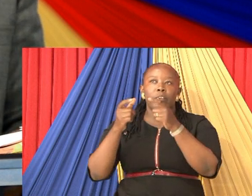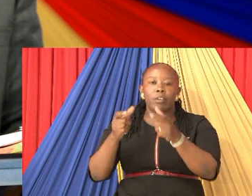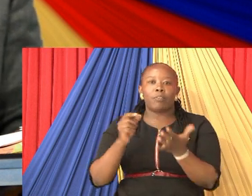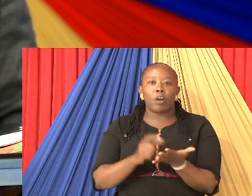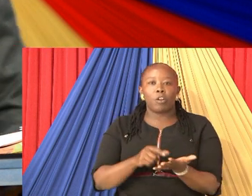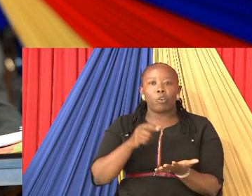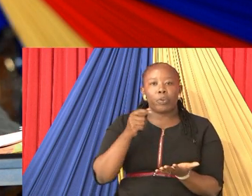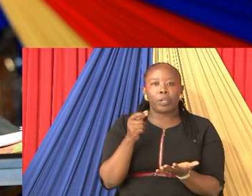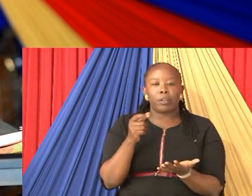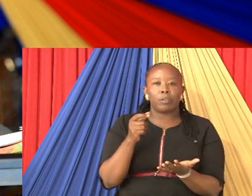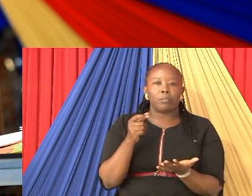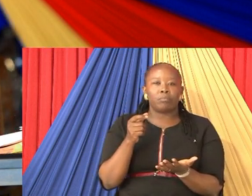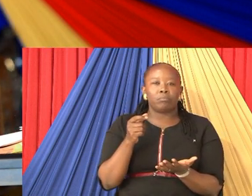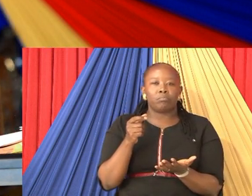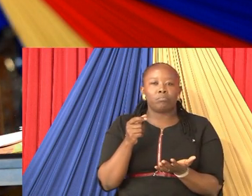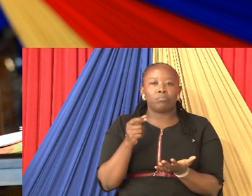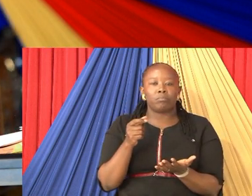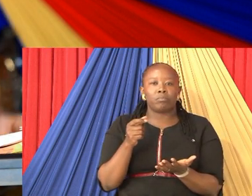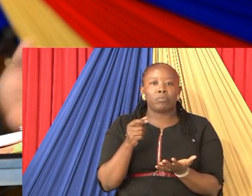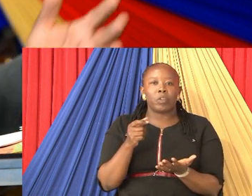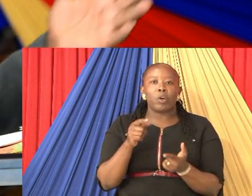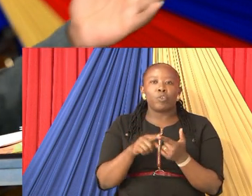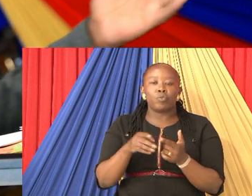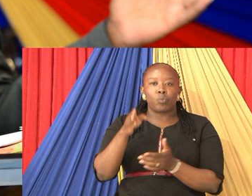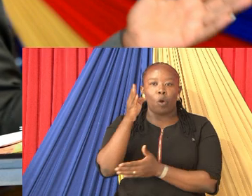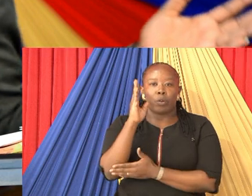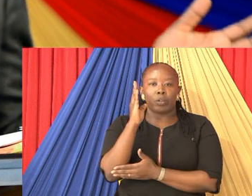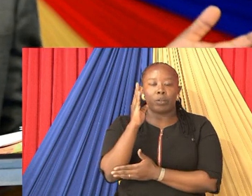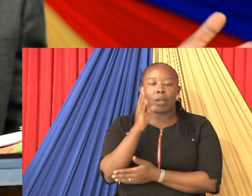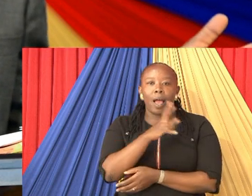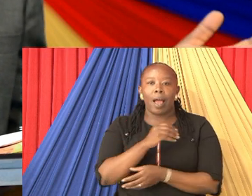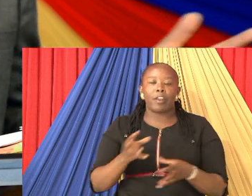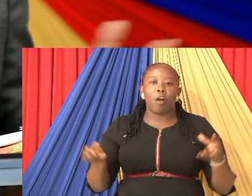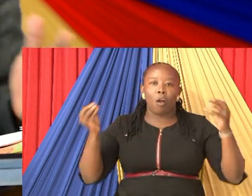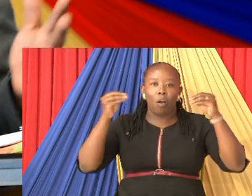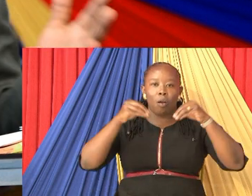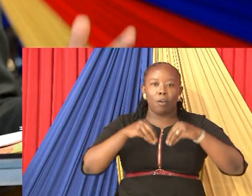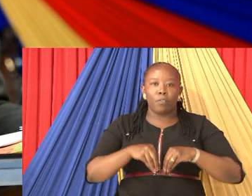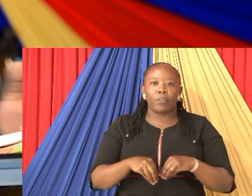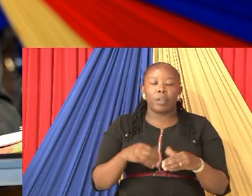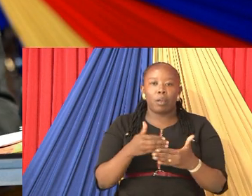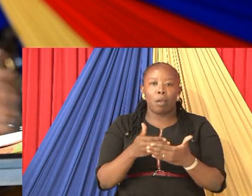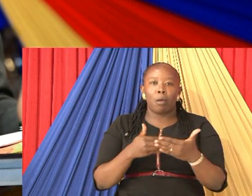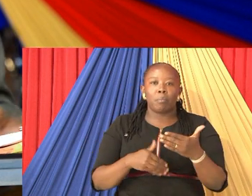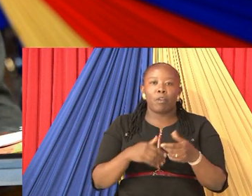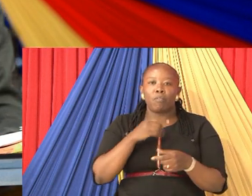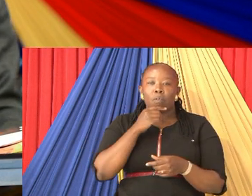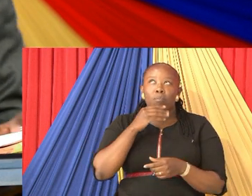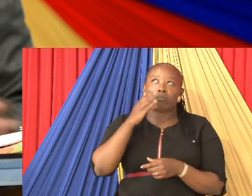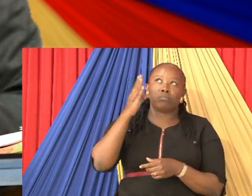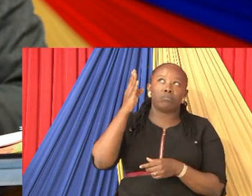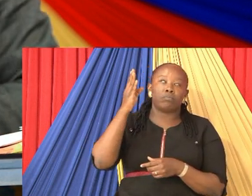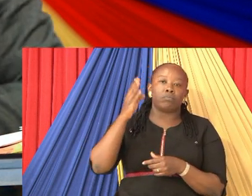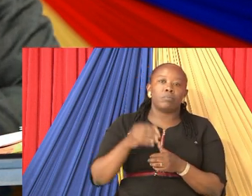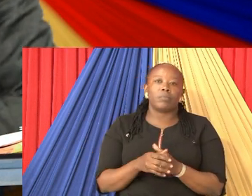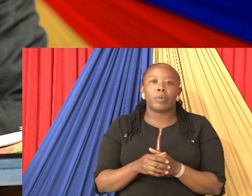give unto the Lord the glory due unto his name. Bring an offering and come before him. Worship the Lord in